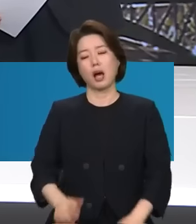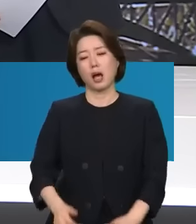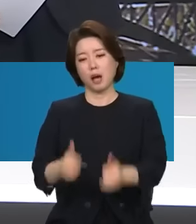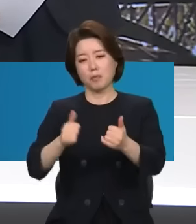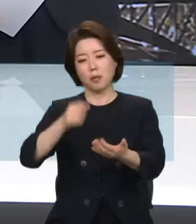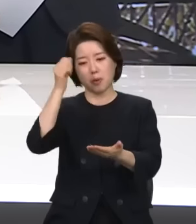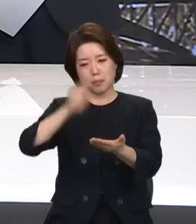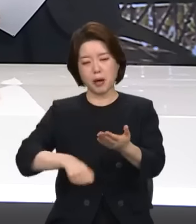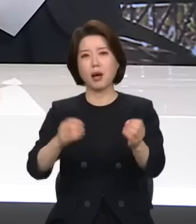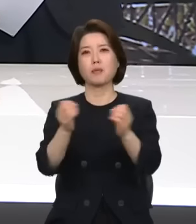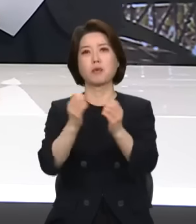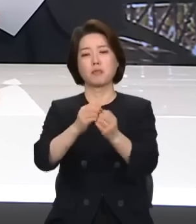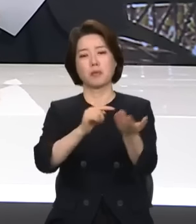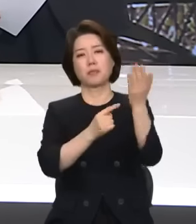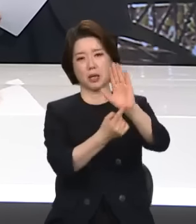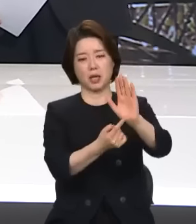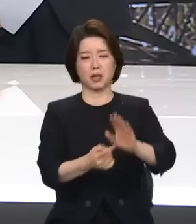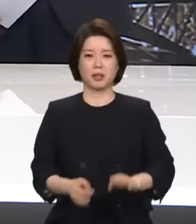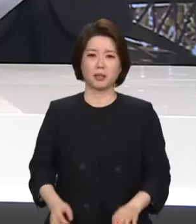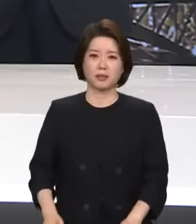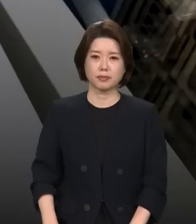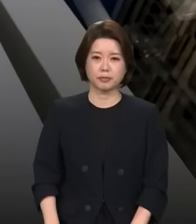공개된 겁니다. 심수미 기자입니다.